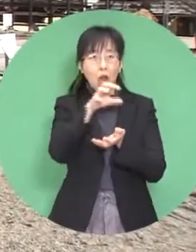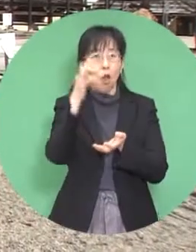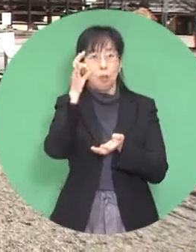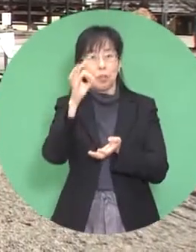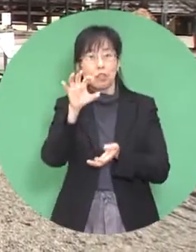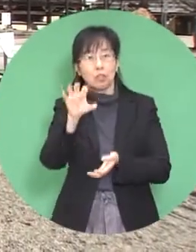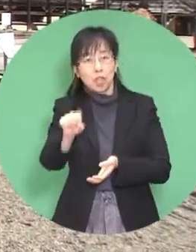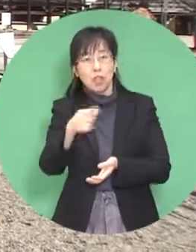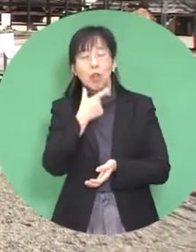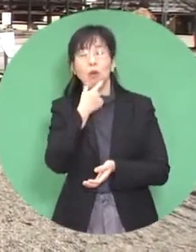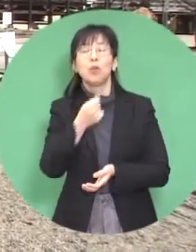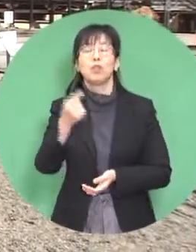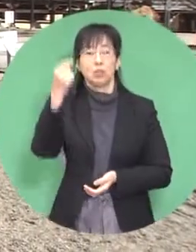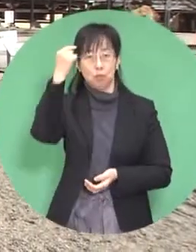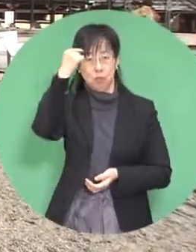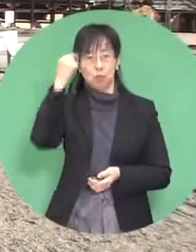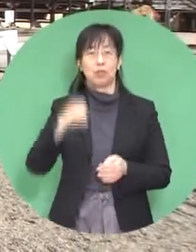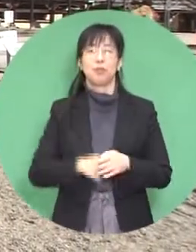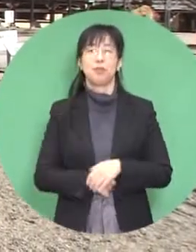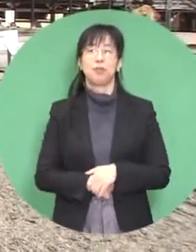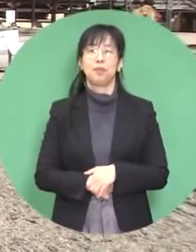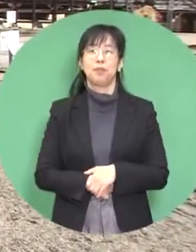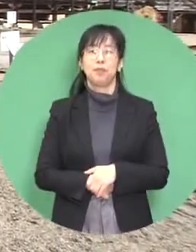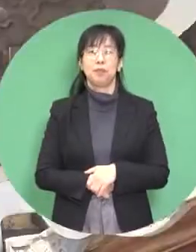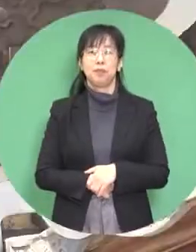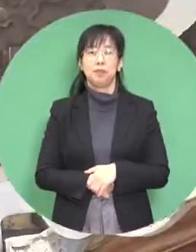つけていただければと思います。